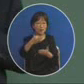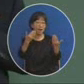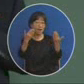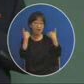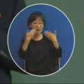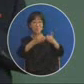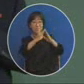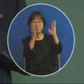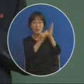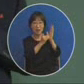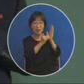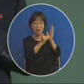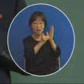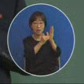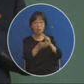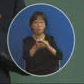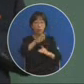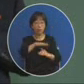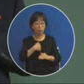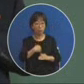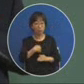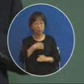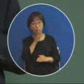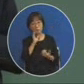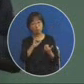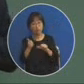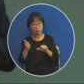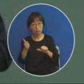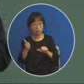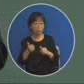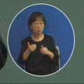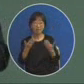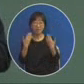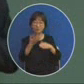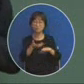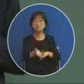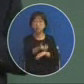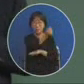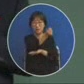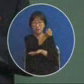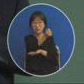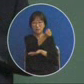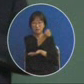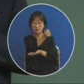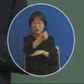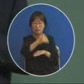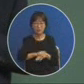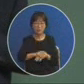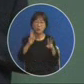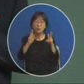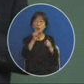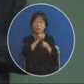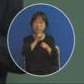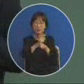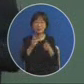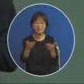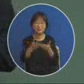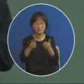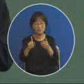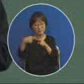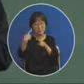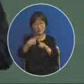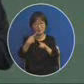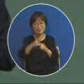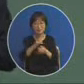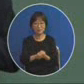all of their inheritance to build a school, but soon that 뭐 회사도 그렇게 될 겁니다. School passed over into another owner's hands. The same thing will happen to